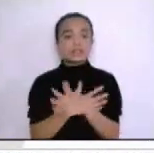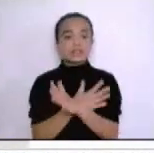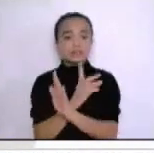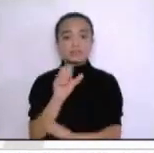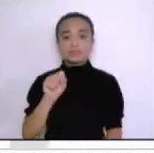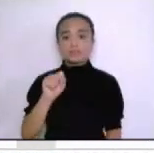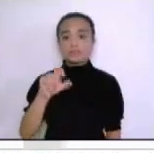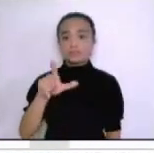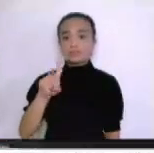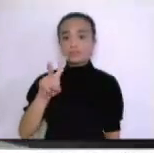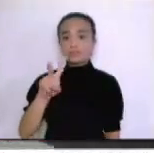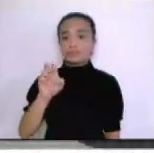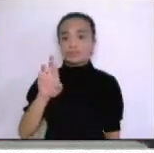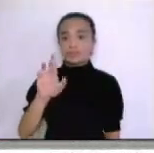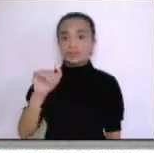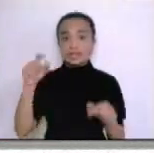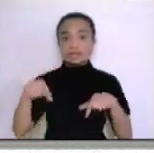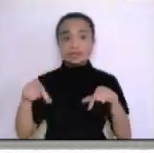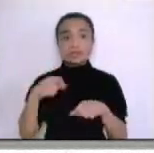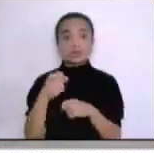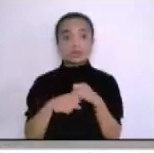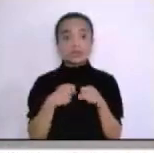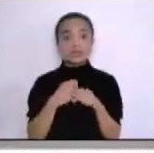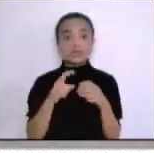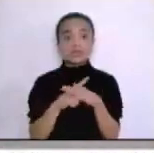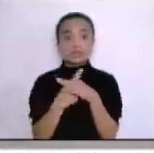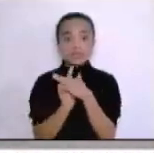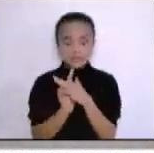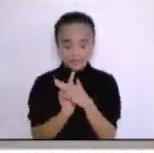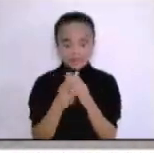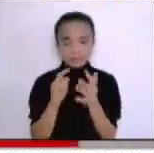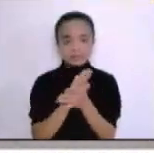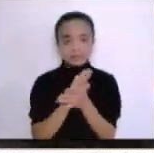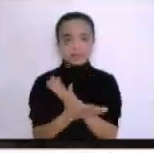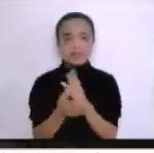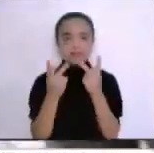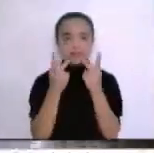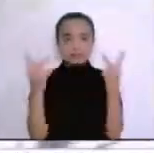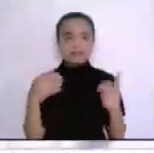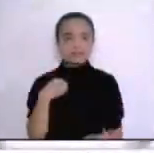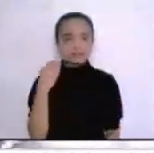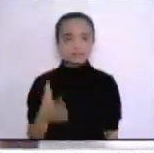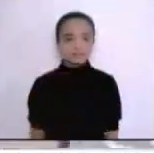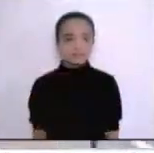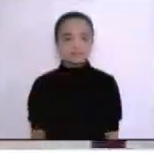kung kailan nagsimula siyang manungkulan bilang isang public official.